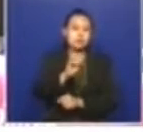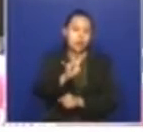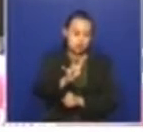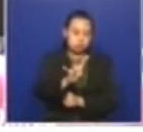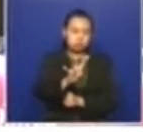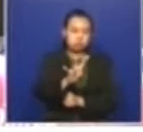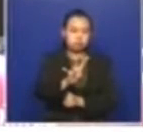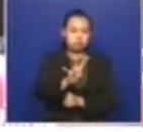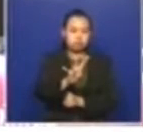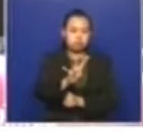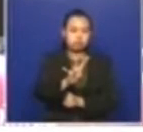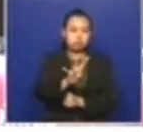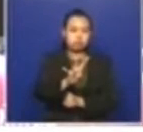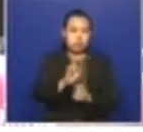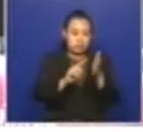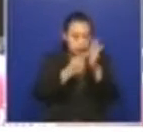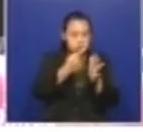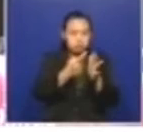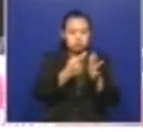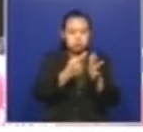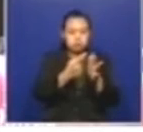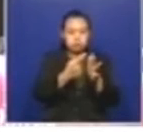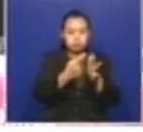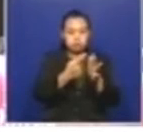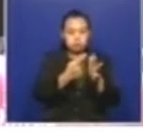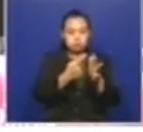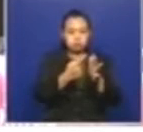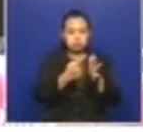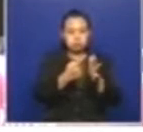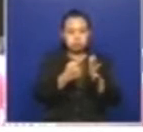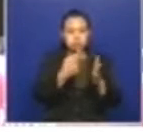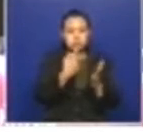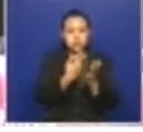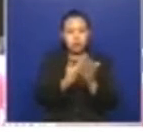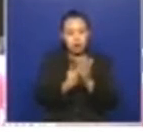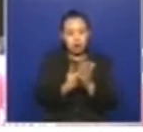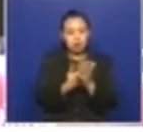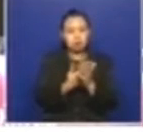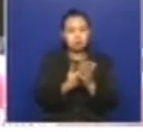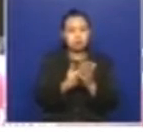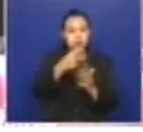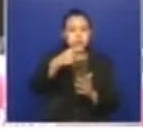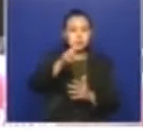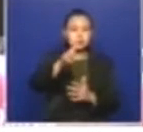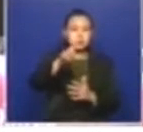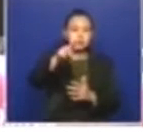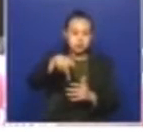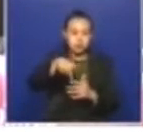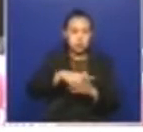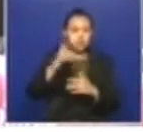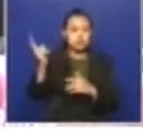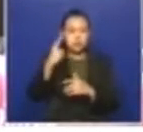ยึดปีอำนาจปี57ปั๊บเริ่มแล้วครับปันรายได้ GDP เราซึ่ง70ได้จากต่างประเทศมีท่องเที่ยวมีส่ง